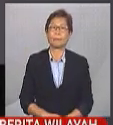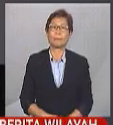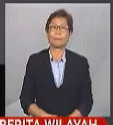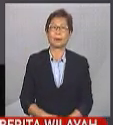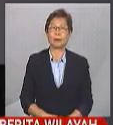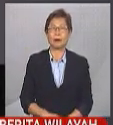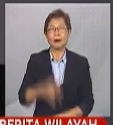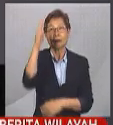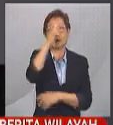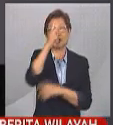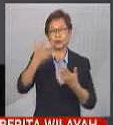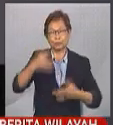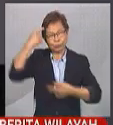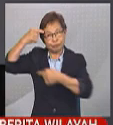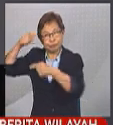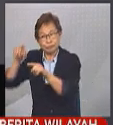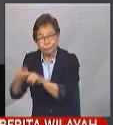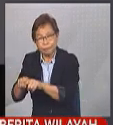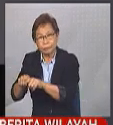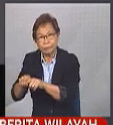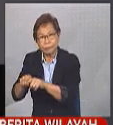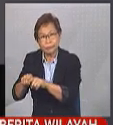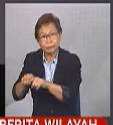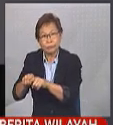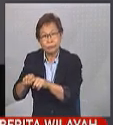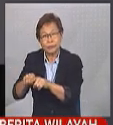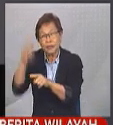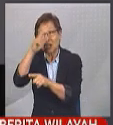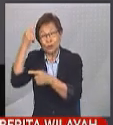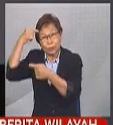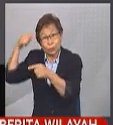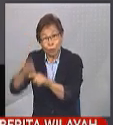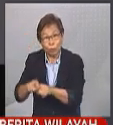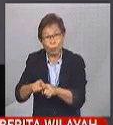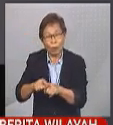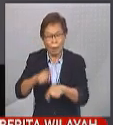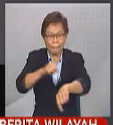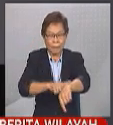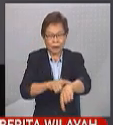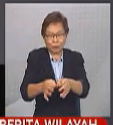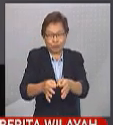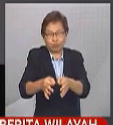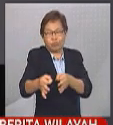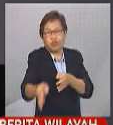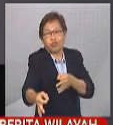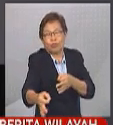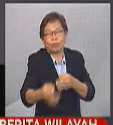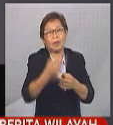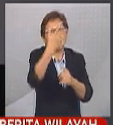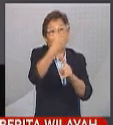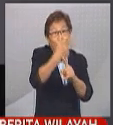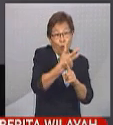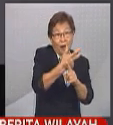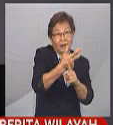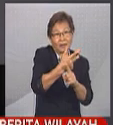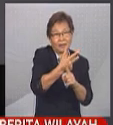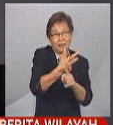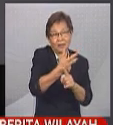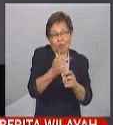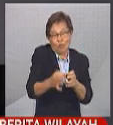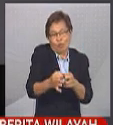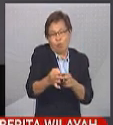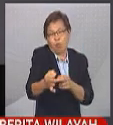Kerajaan juga telah berjudul untuk memberikan lanjutan mase daripada tiga bulan kepada enam